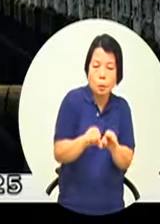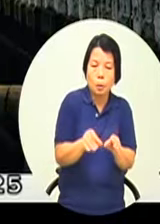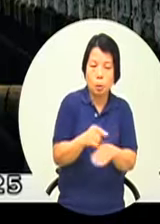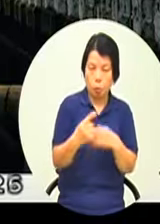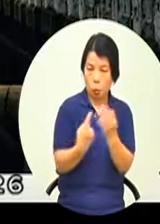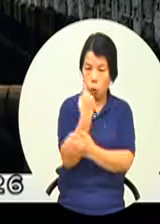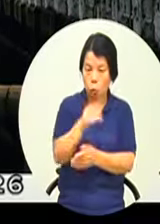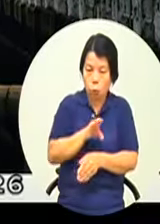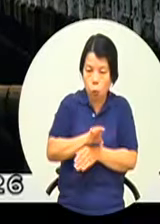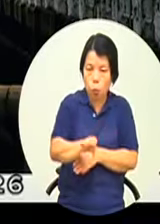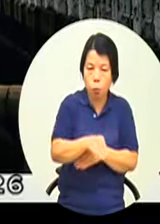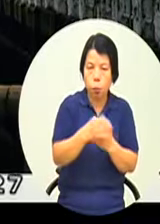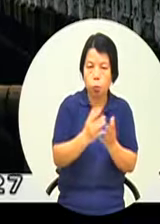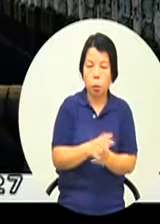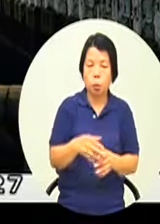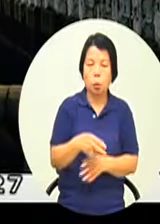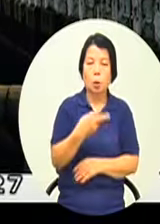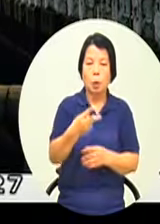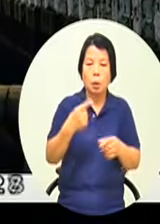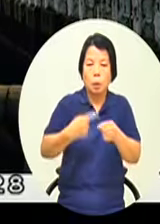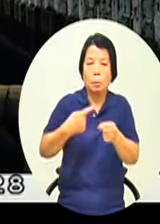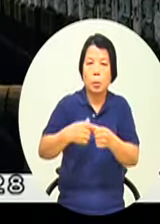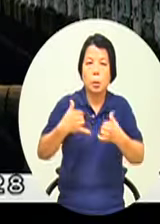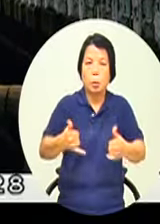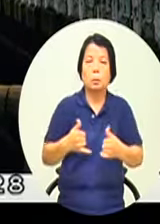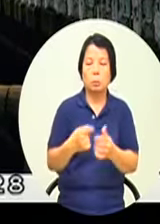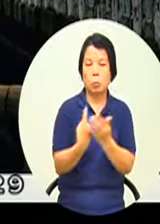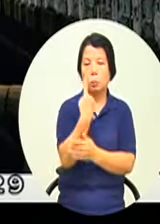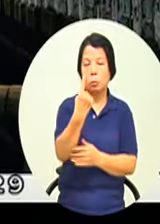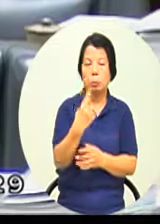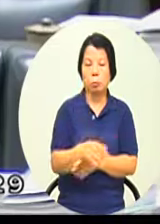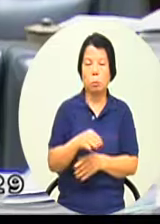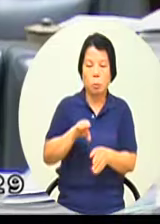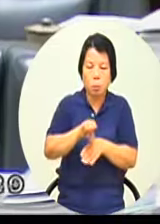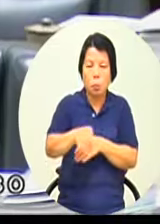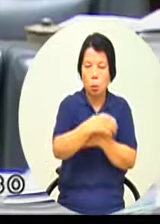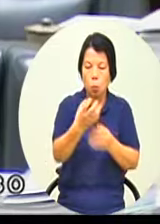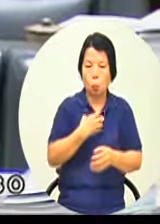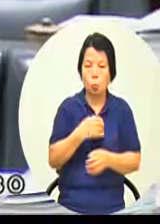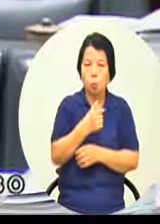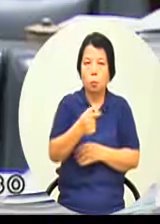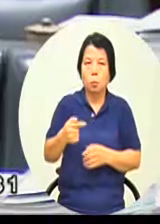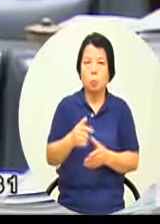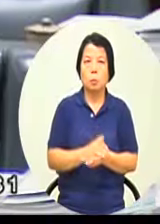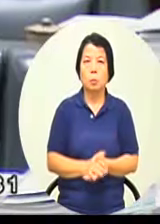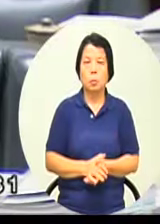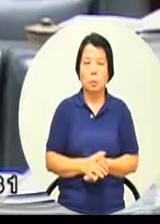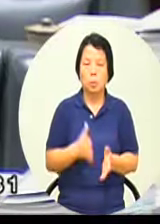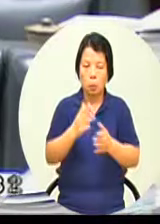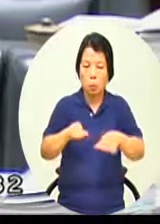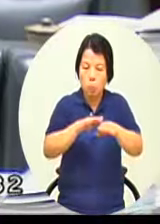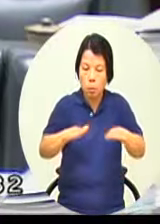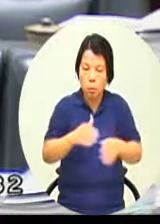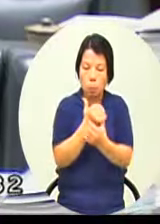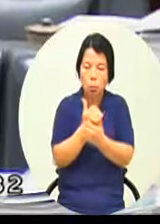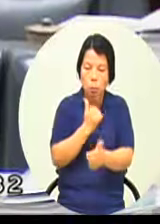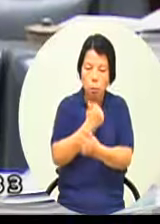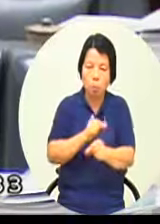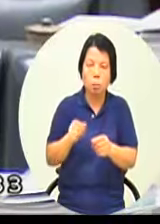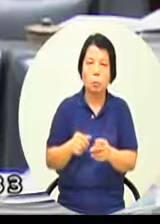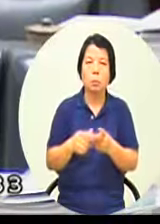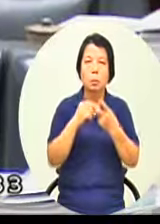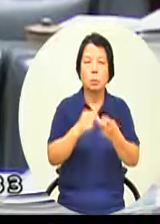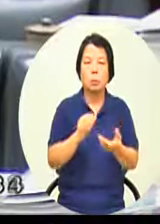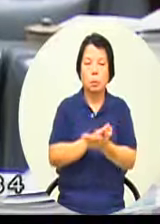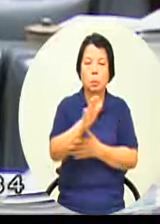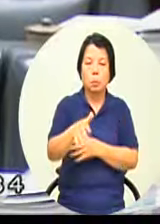行呢，差不多两米外尔啦，一台车会使烧呢，所以我足危险的。所以这个部分，我想在安全考量也好，在为未